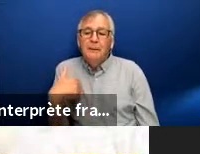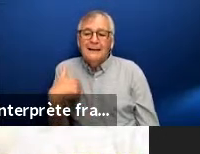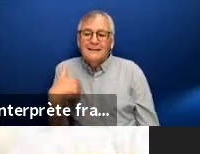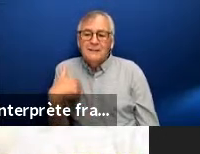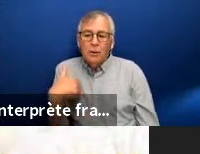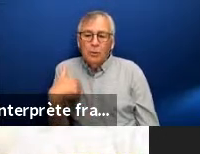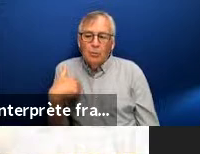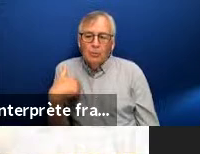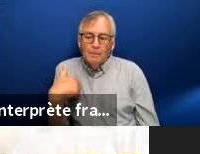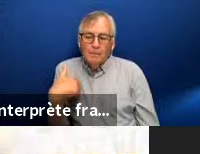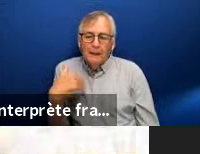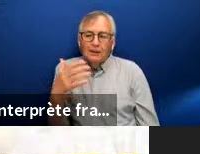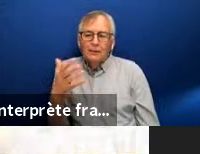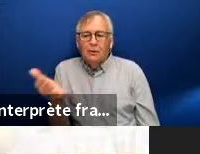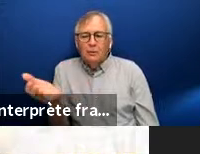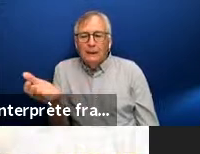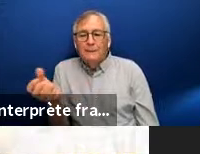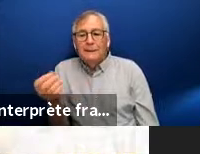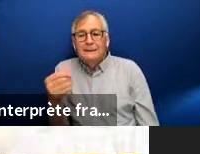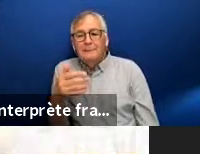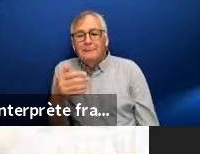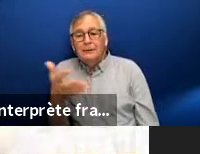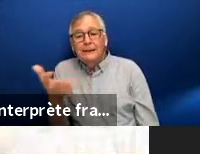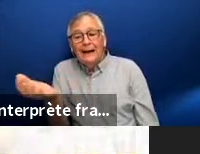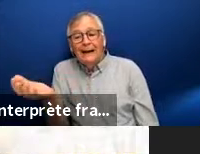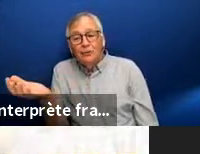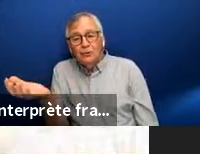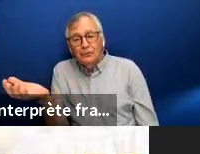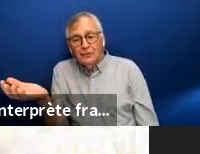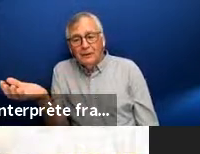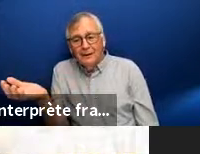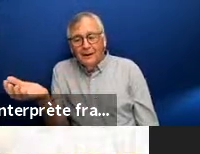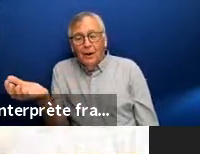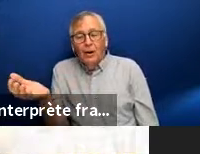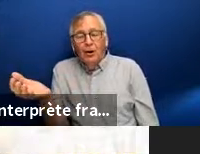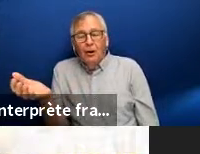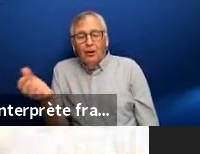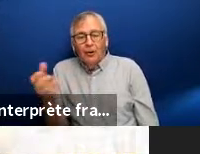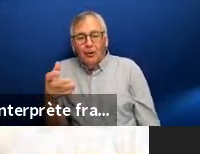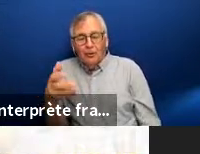une vibration. Donc, bien, si la personne est dans la douche, des fois,